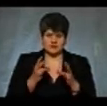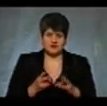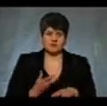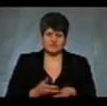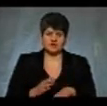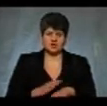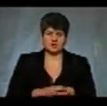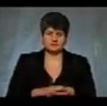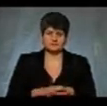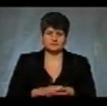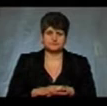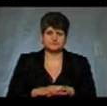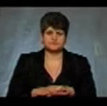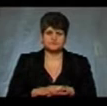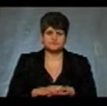важкі і